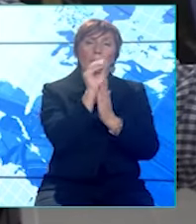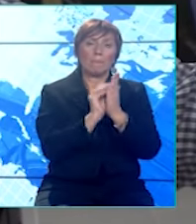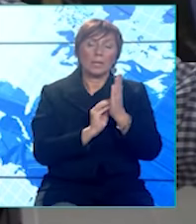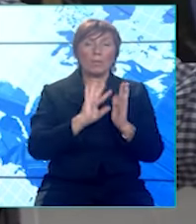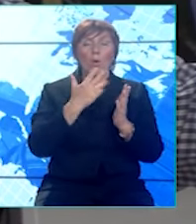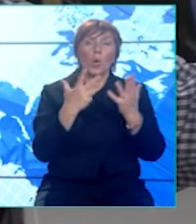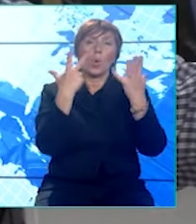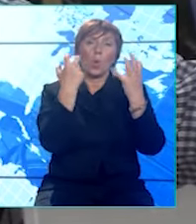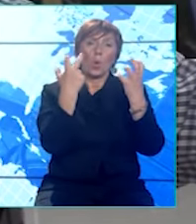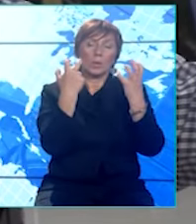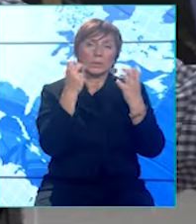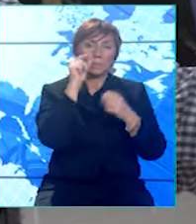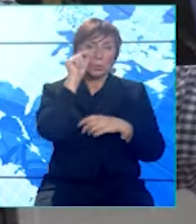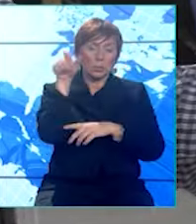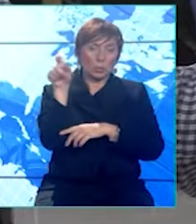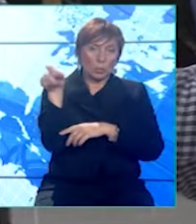blizu 800